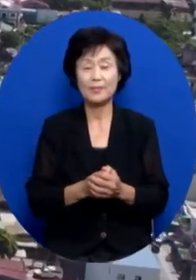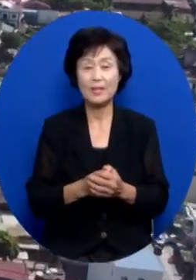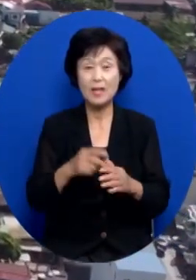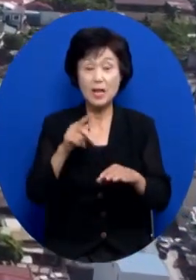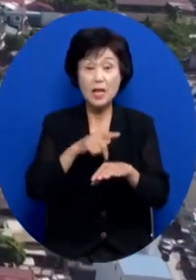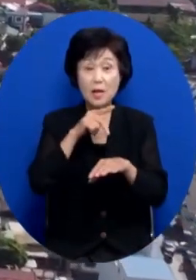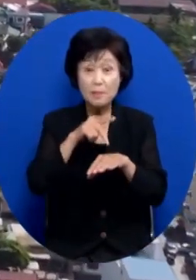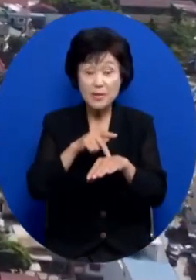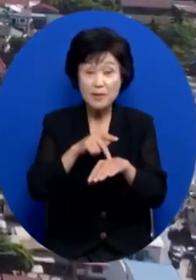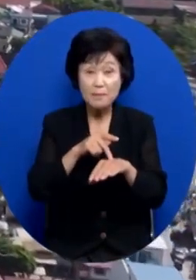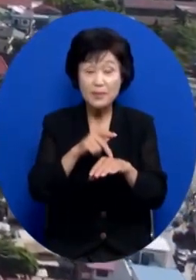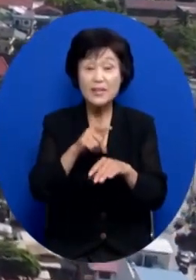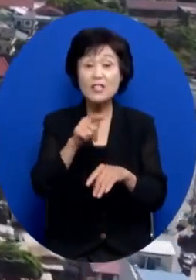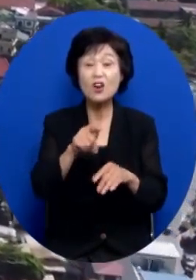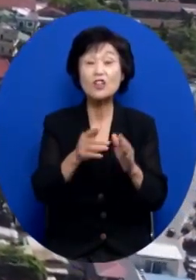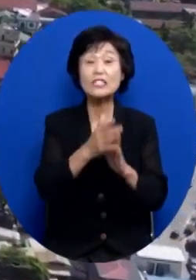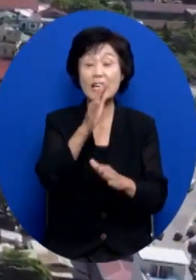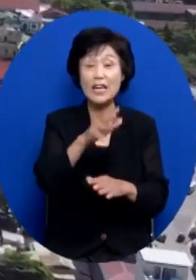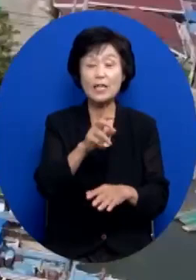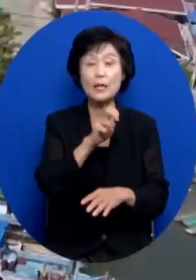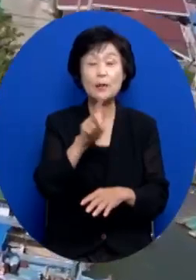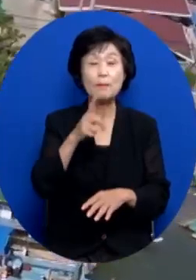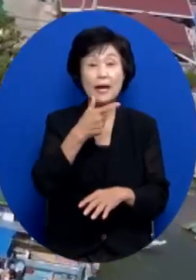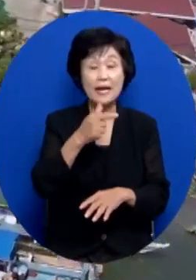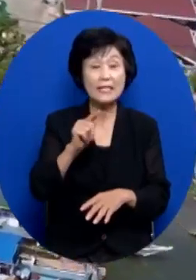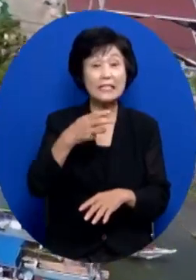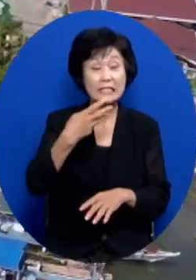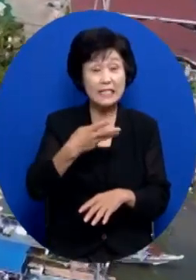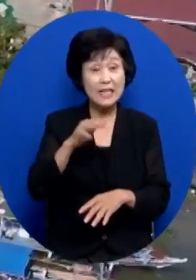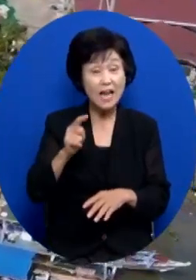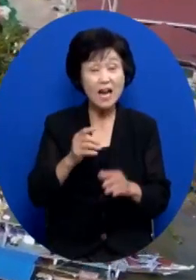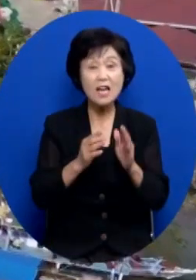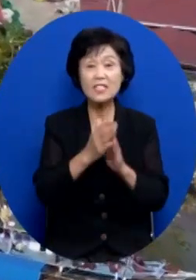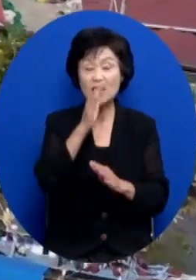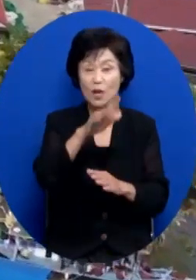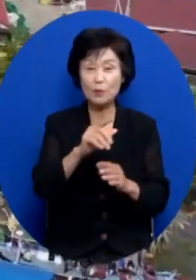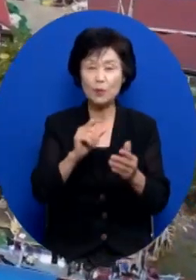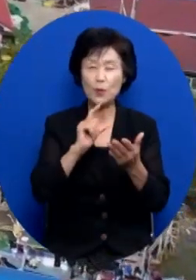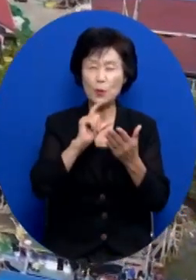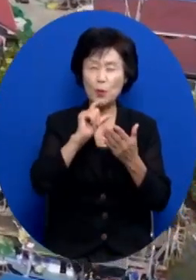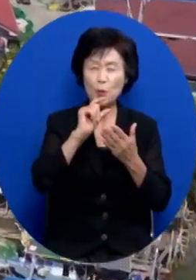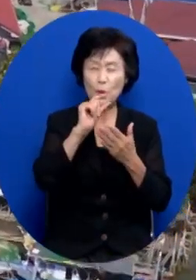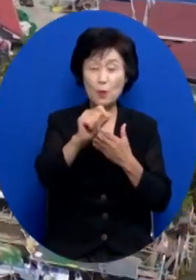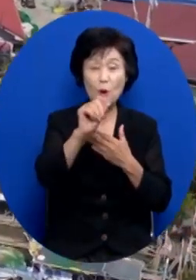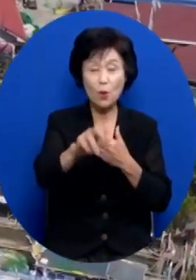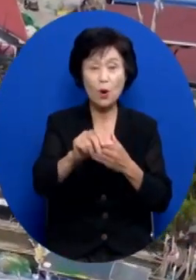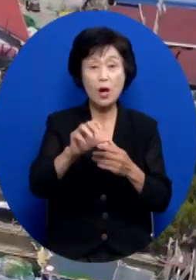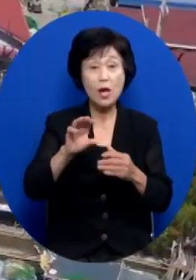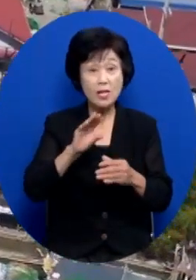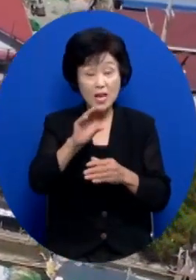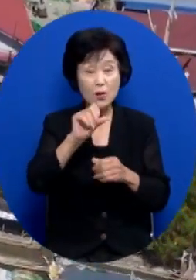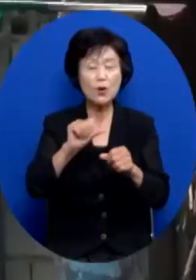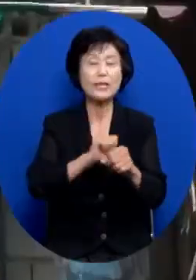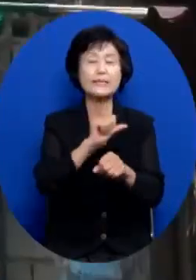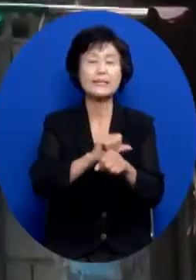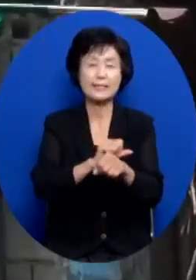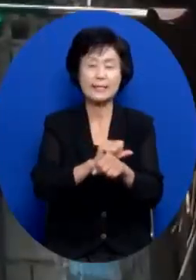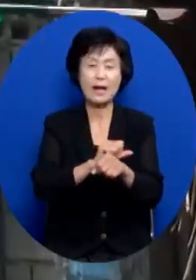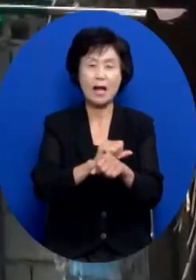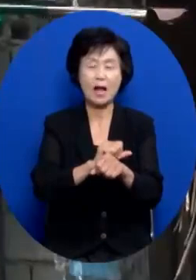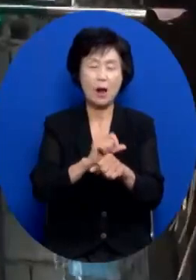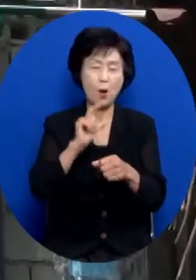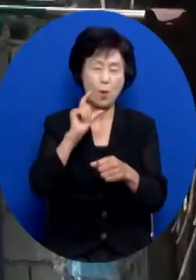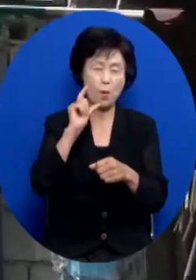필리핀 다고판 시티는 마닐라로부터 북쪽으로 200여 킬로미터, 차로 약 5시간 거리에 위치한 도시입니다.